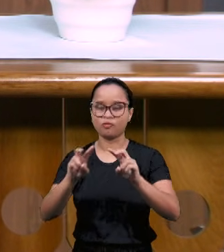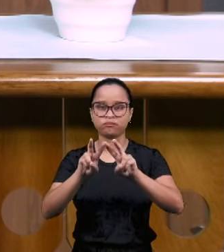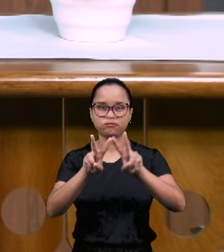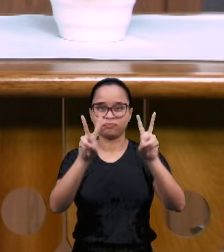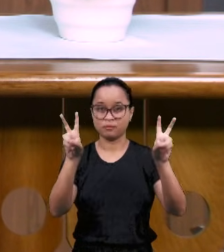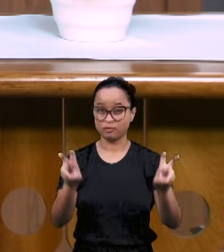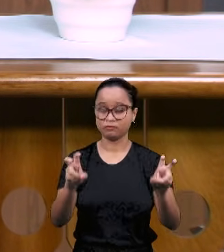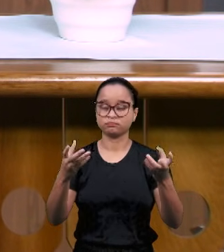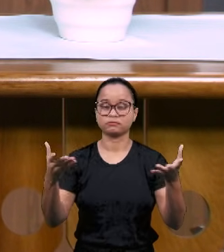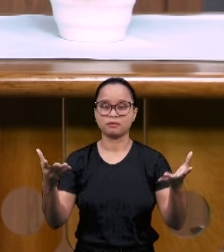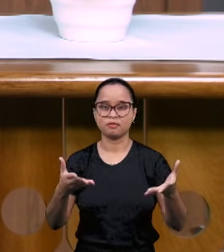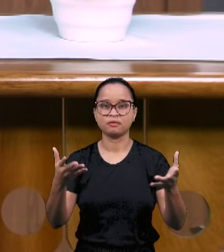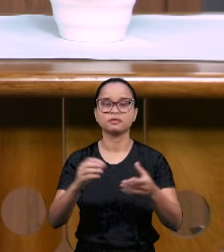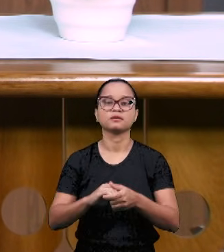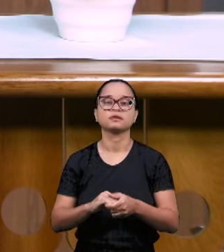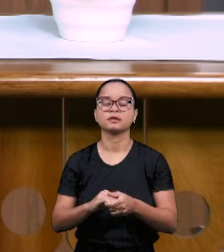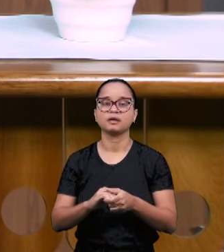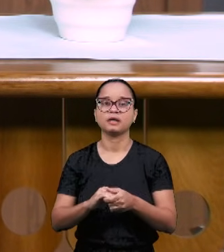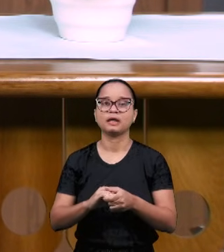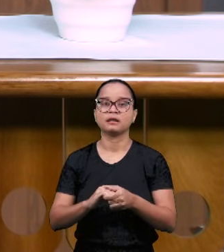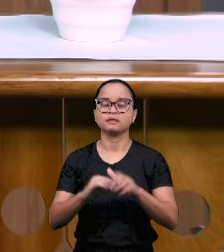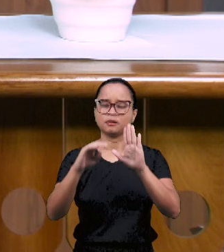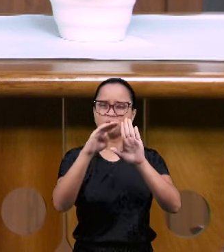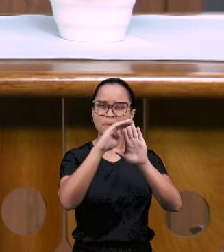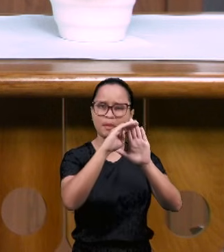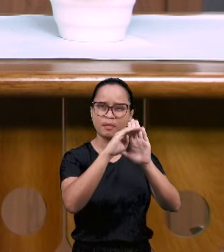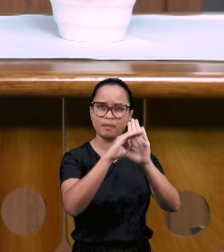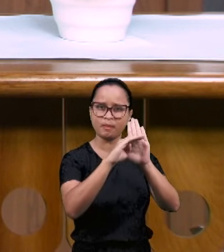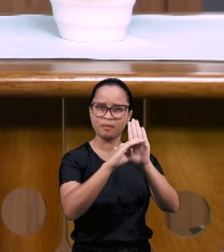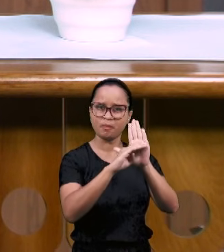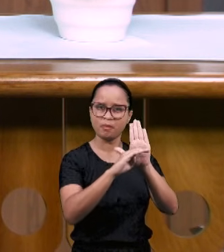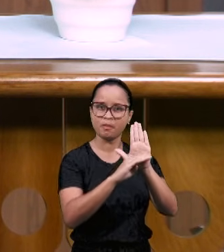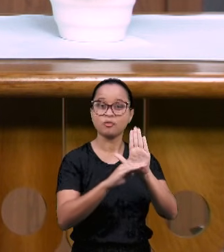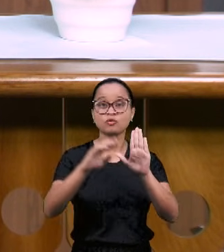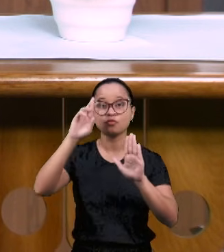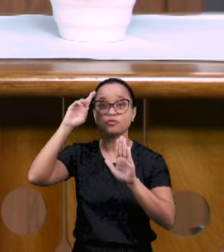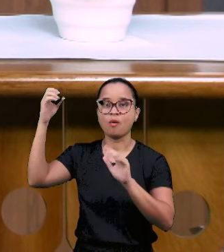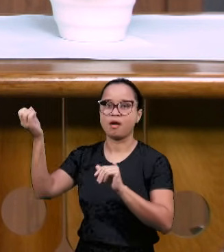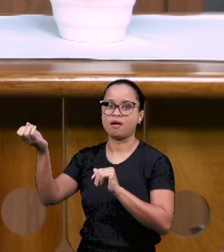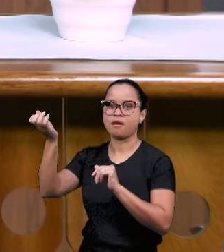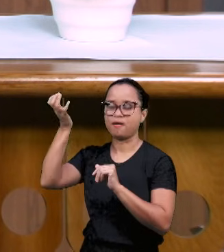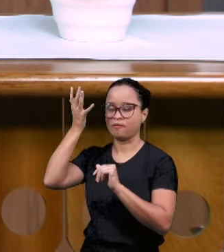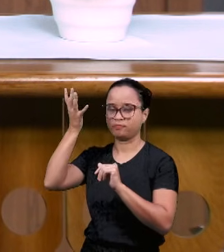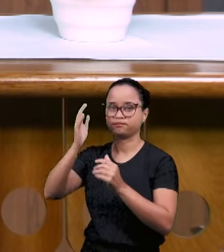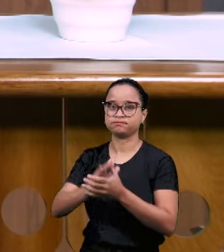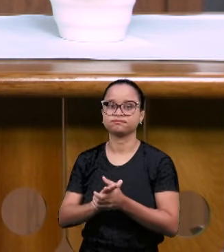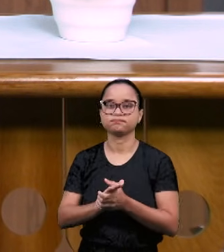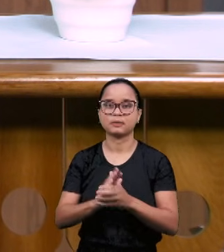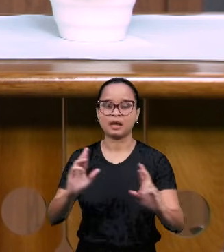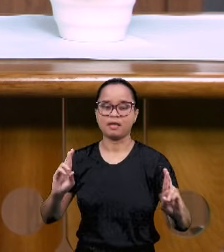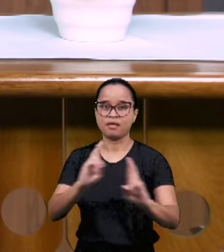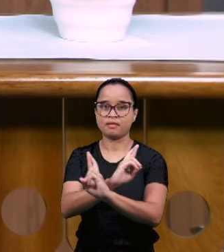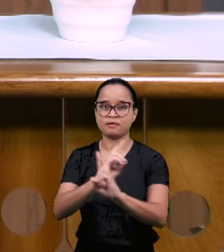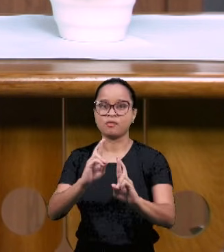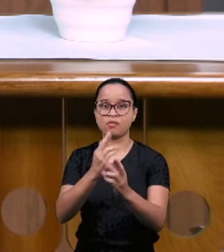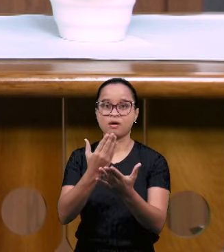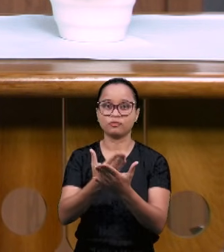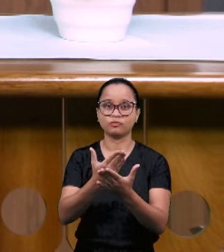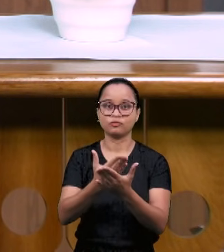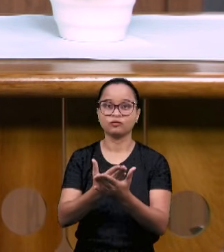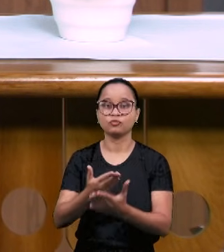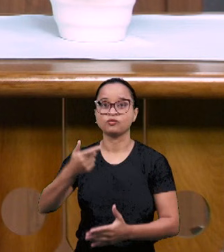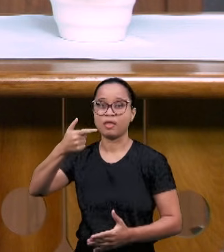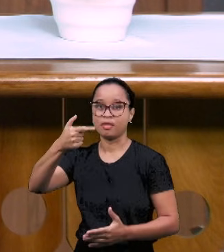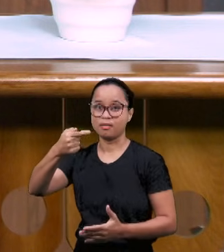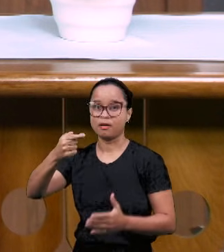sujet est dans une séquence que le Seigneur Dieu a révélée liée à l'étude des sept paraboles